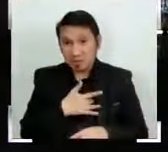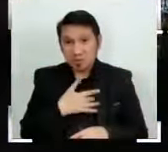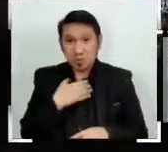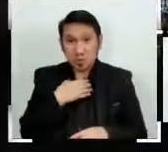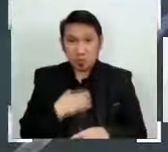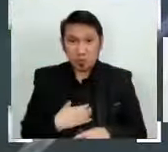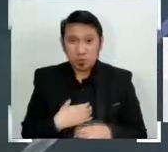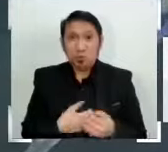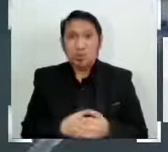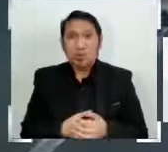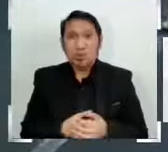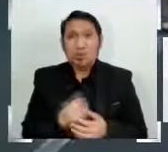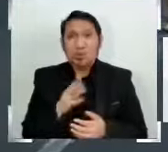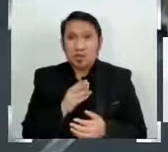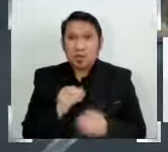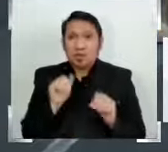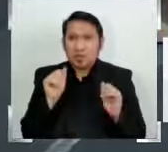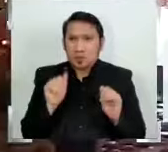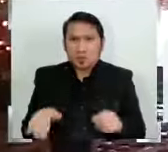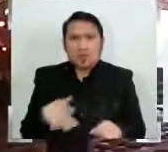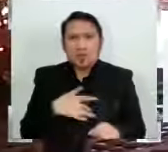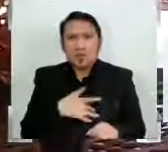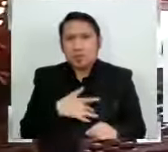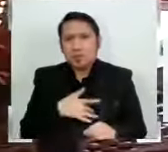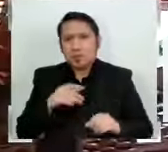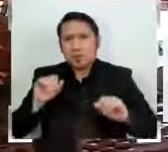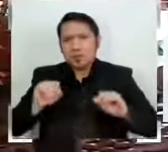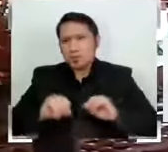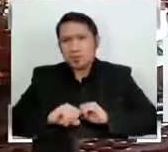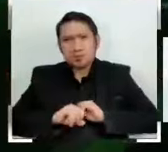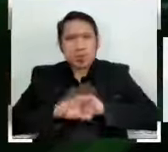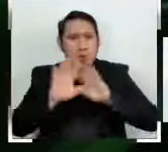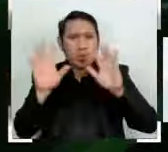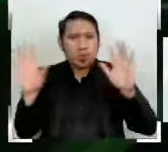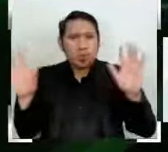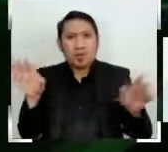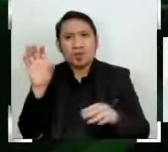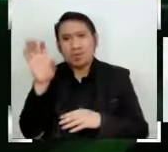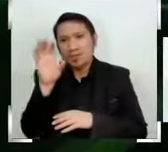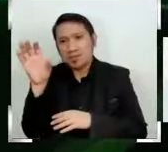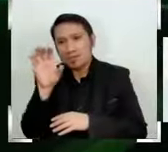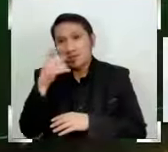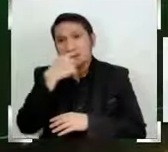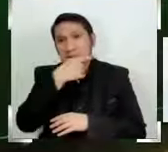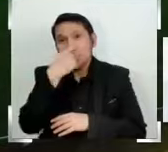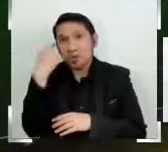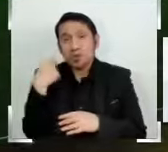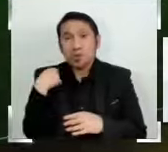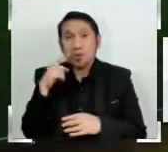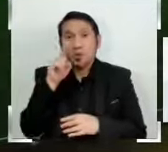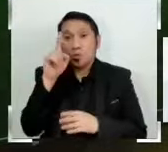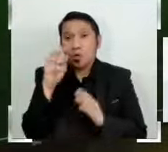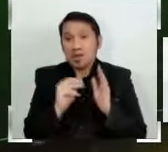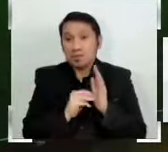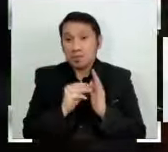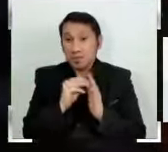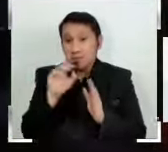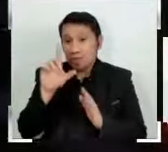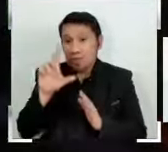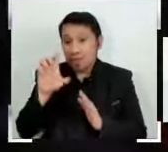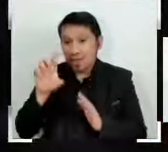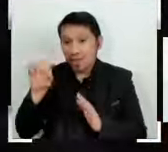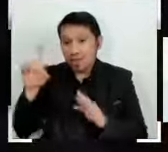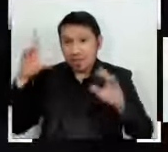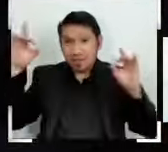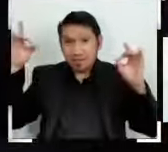Talagang mararamdaman mo ang liwanag ng papalapit na Kapaskuhan dahil tampok ang mahigit 1,000,000 LED lights sa Meralco